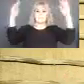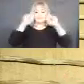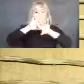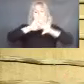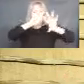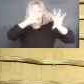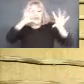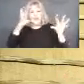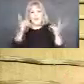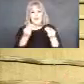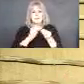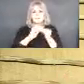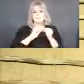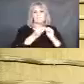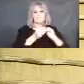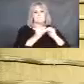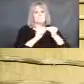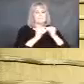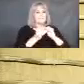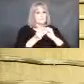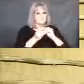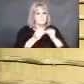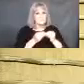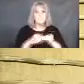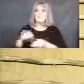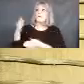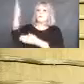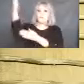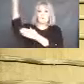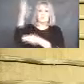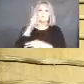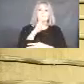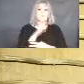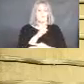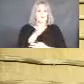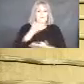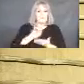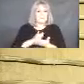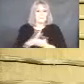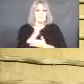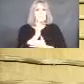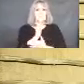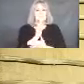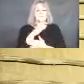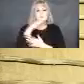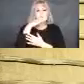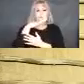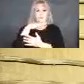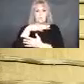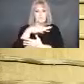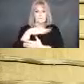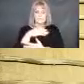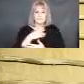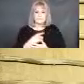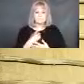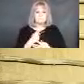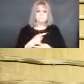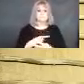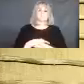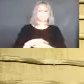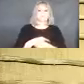bly tot alle dinge herstel is. God het dit beloof deur al sy